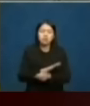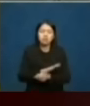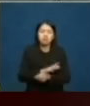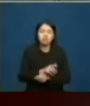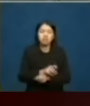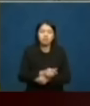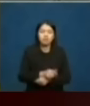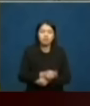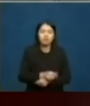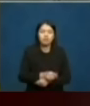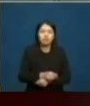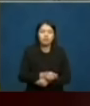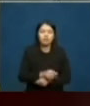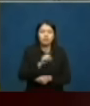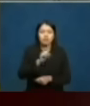ยกว่า